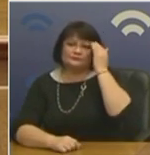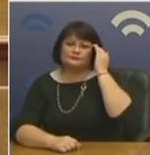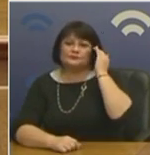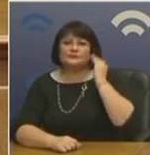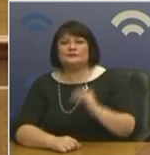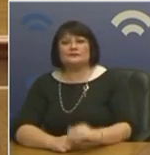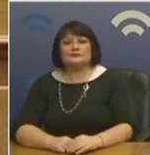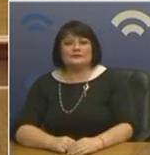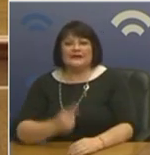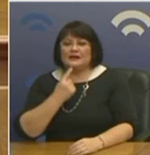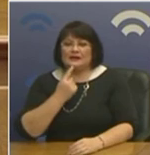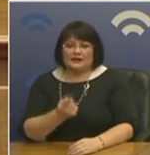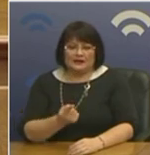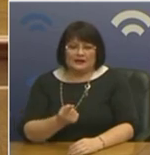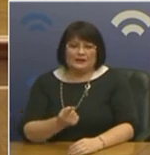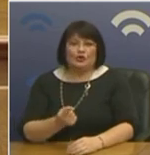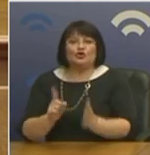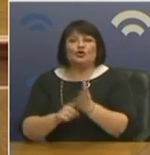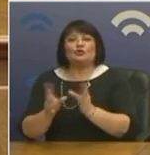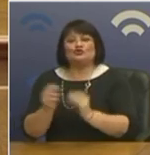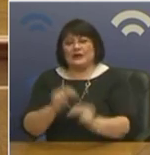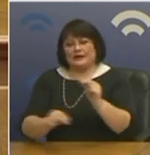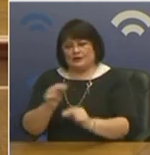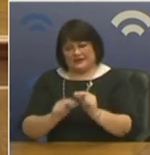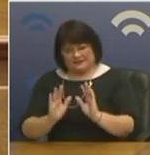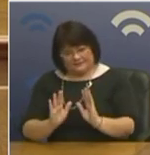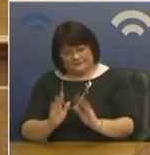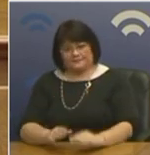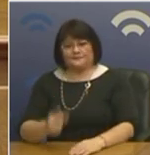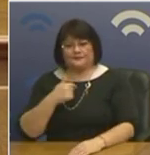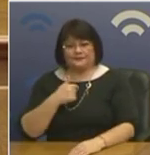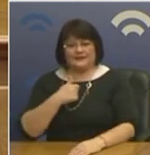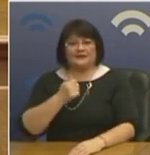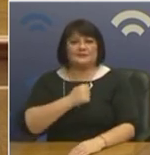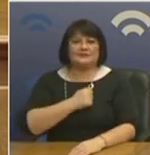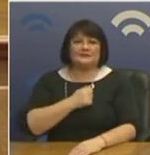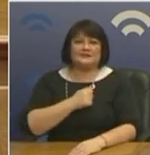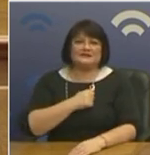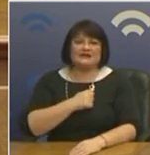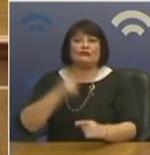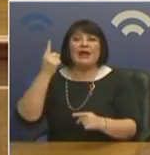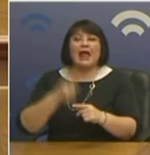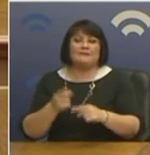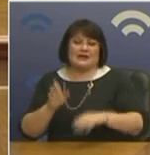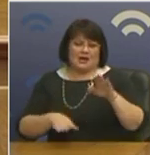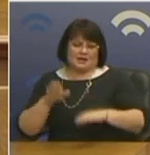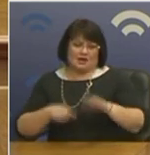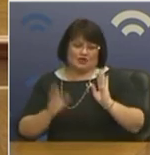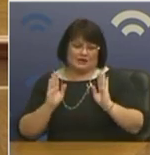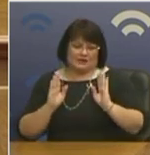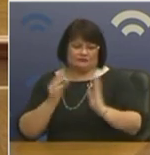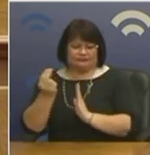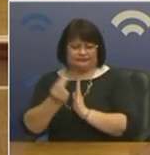πω τίποτα. Θα πω όμως για τον εκλογικό νόμο. Εμείς είμαστε φύση και θέση υπέρ της απλής αναλογικής. Το έχω πει χίλιες